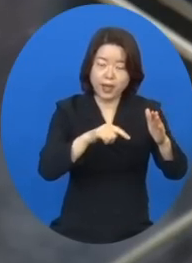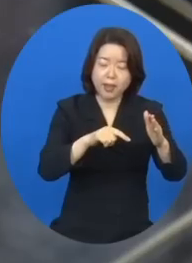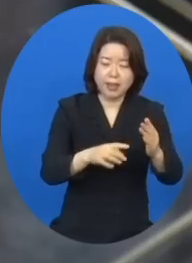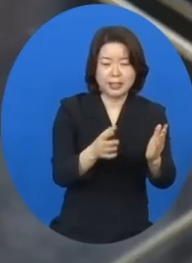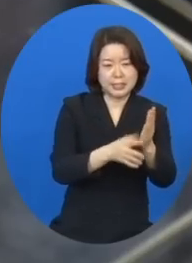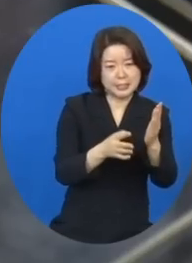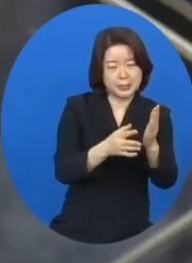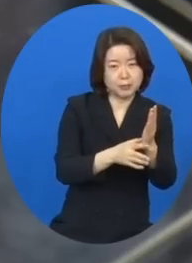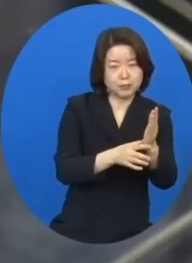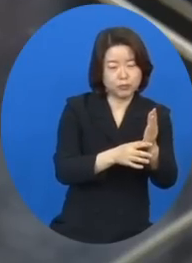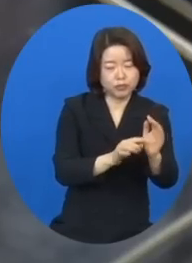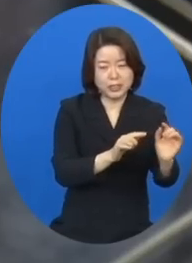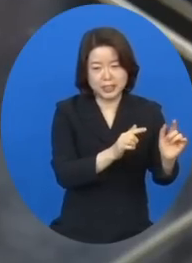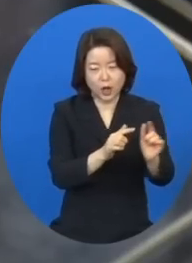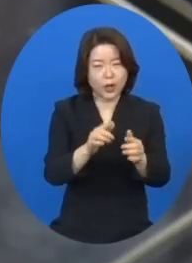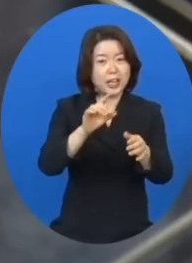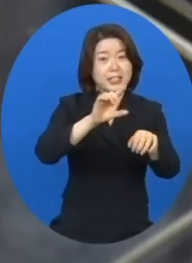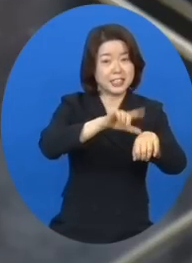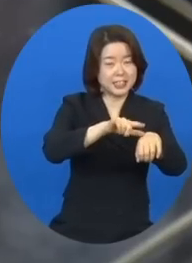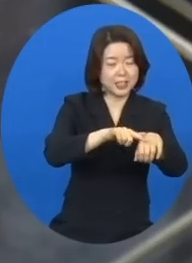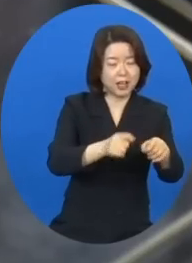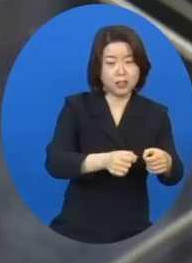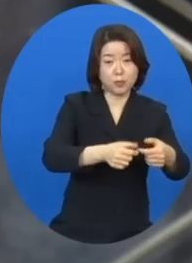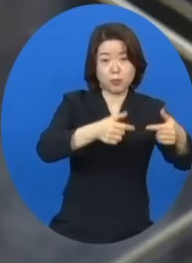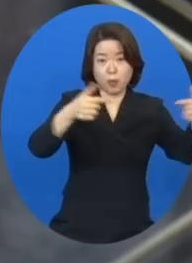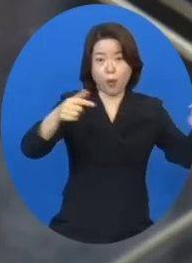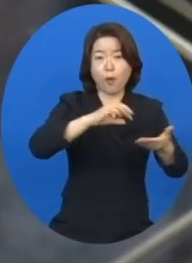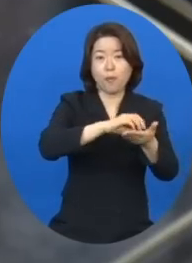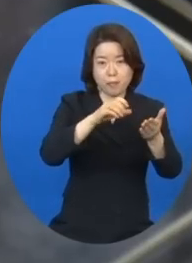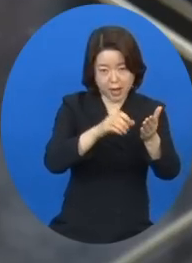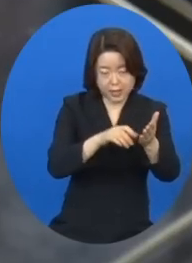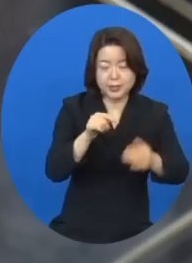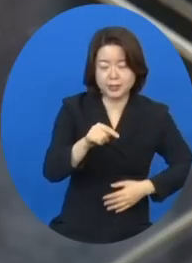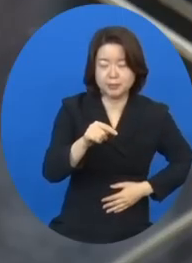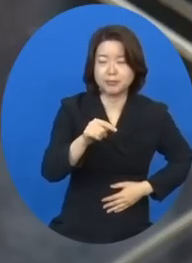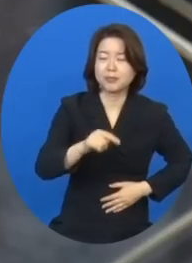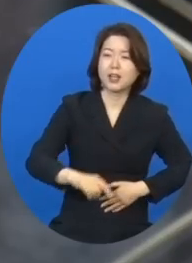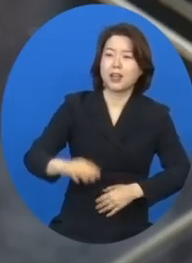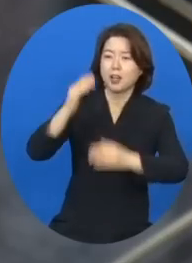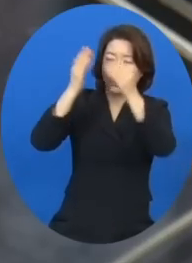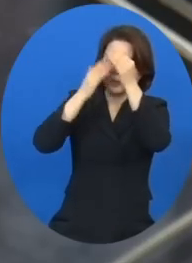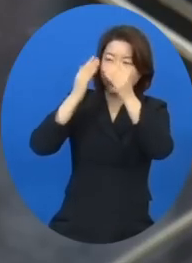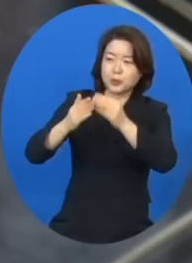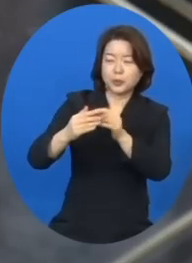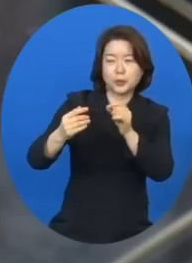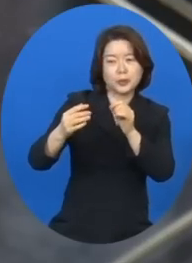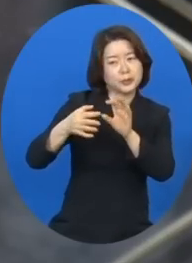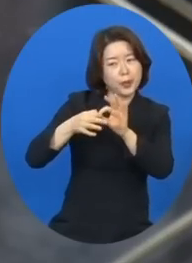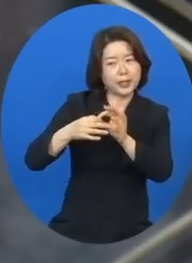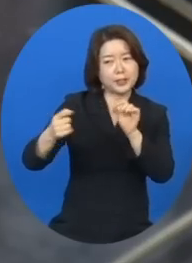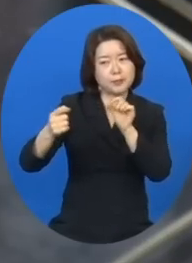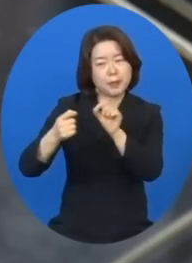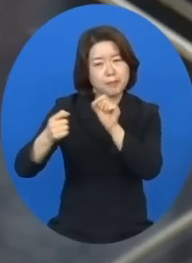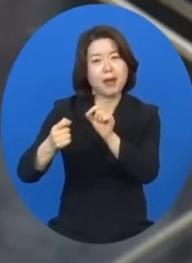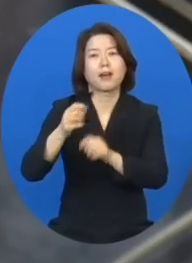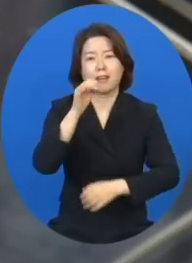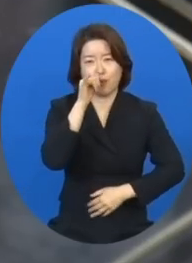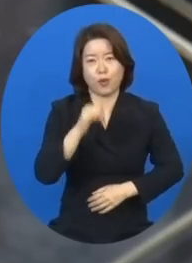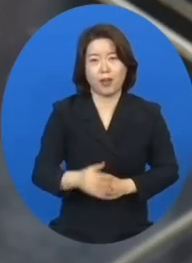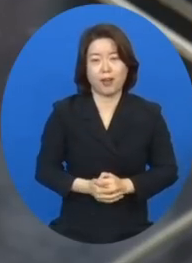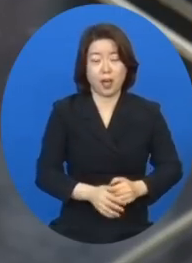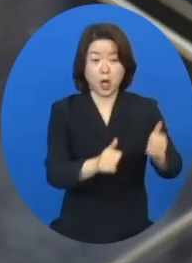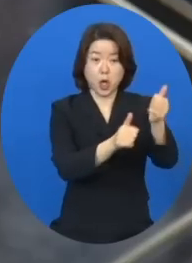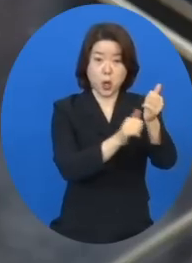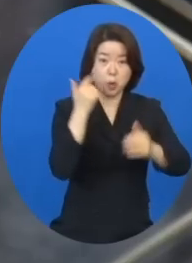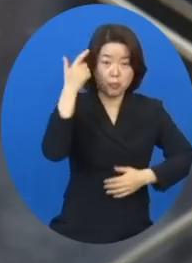늘어남과 비례하게 성도님들과의 관계도 더욱 가까워졌던 것 같아요. 부목사의 아들로 살